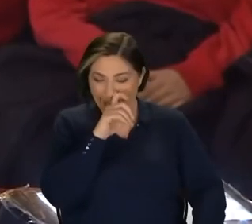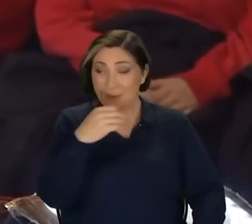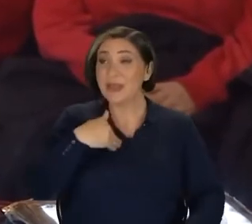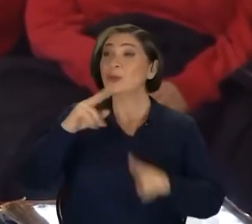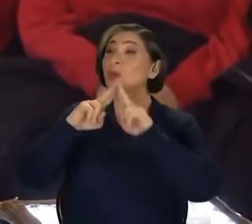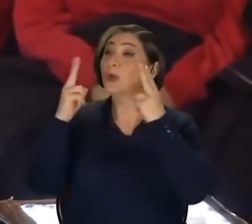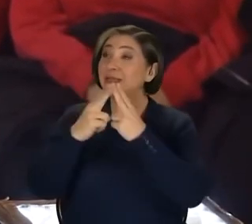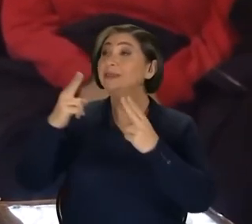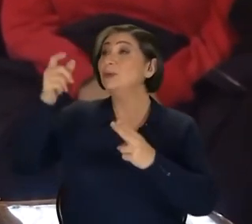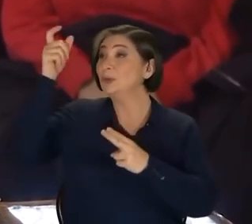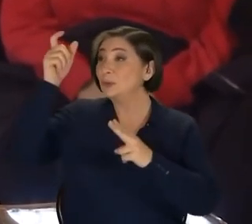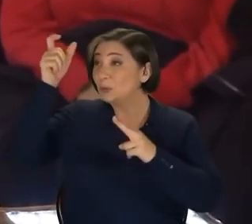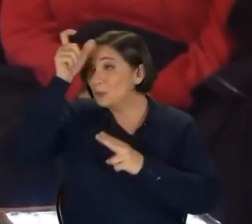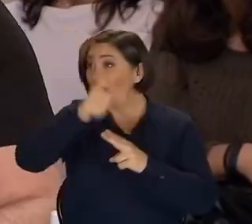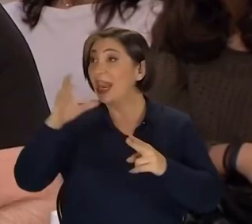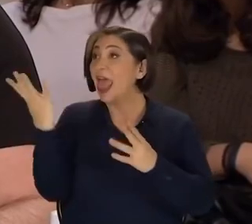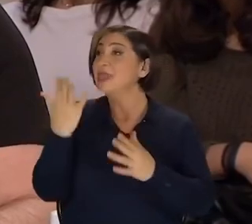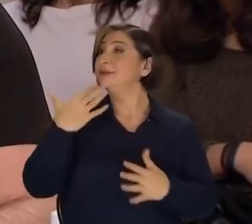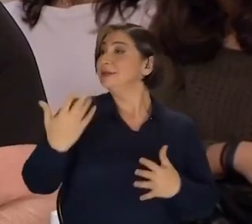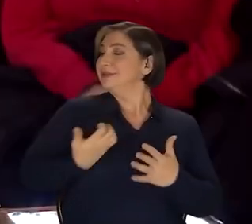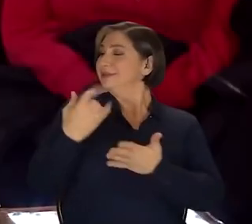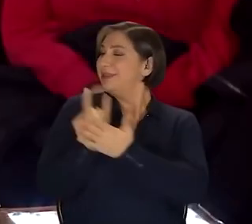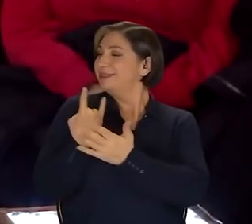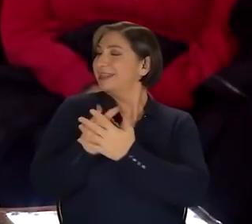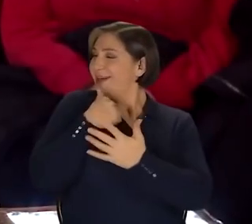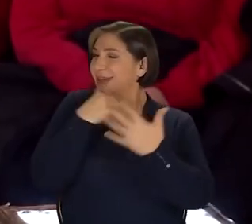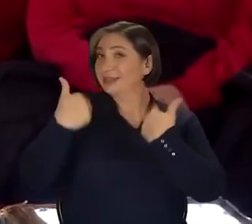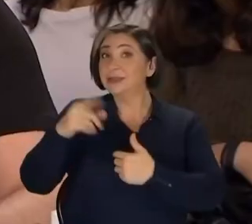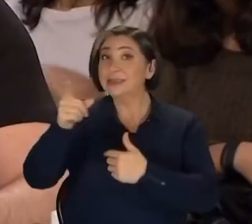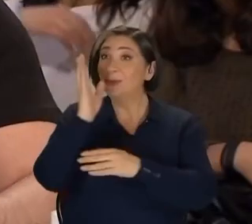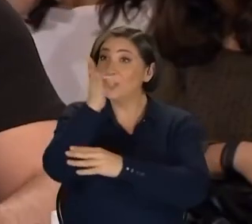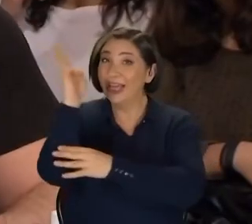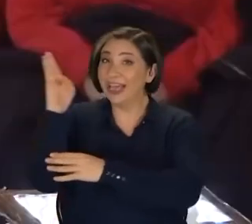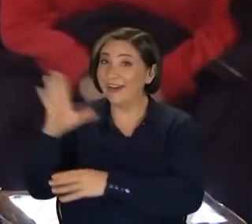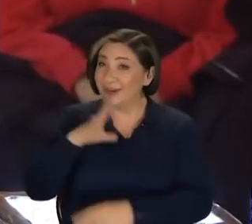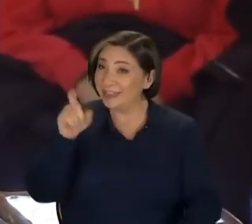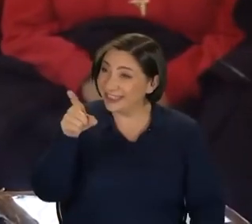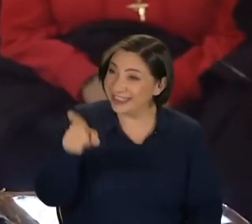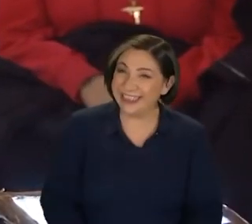Ben dünyanın ve Türkiye'nin en seksi erkeği seçildim. Dünyanın mı? Dünya da var. Sen turneye çıkıyor muydun?